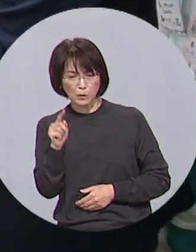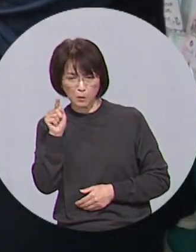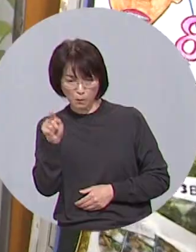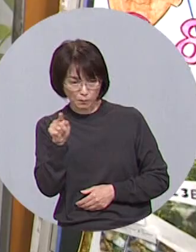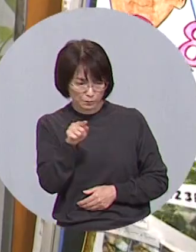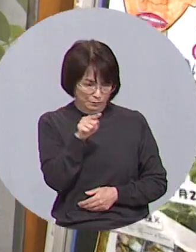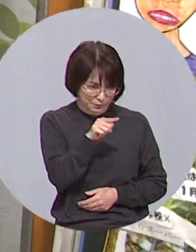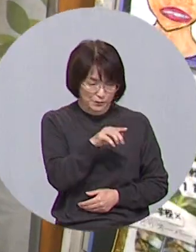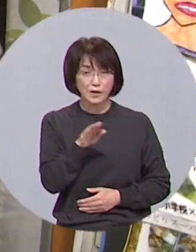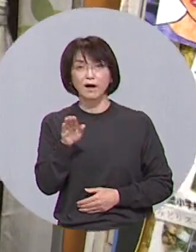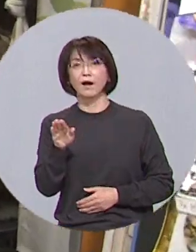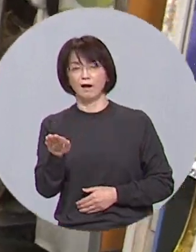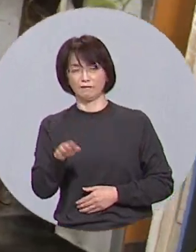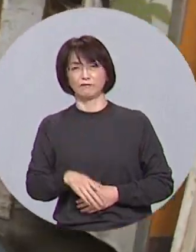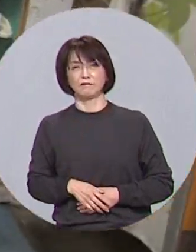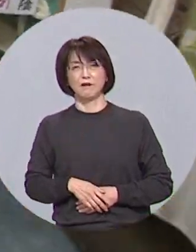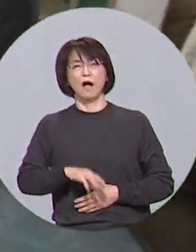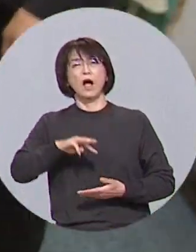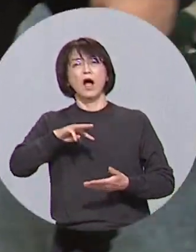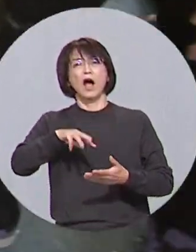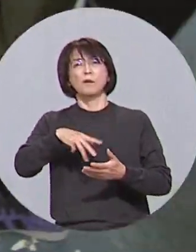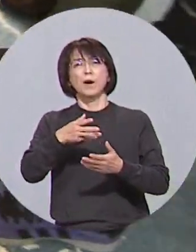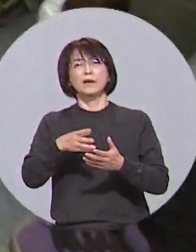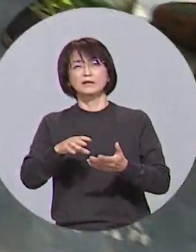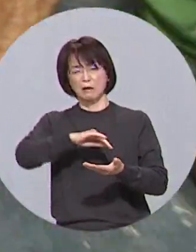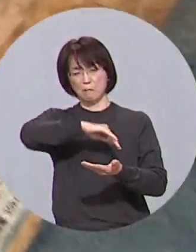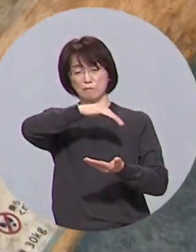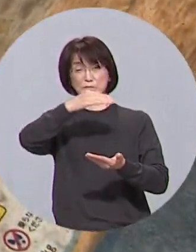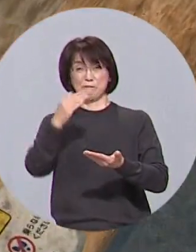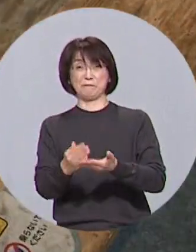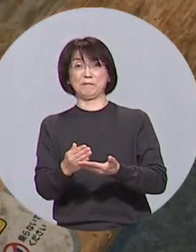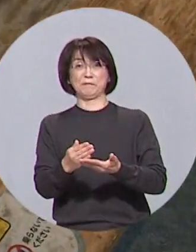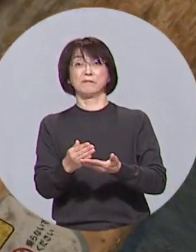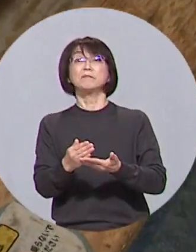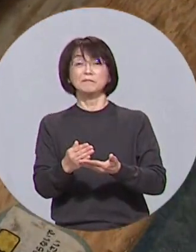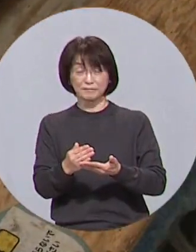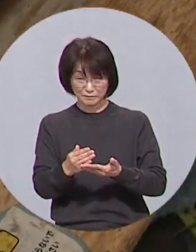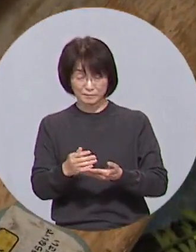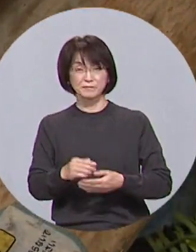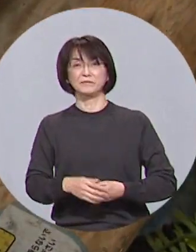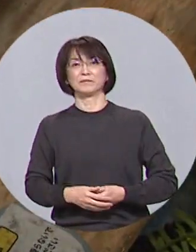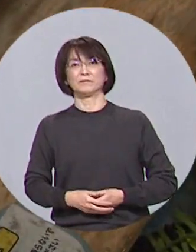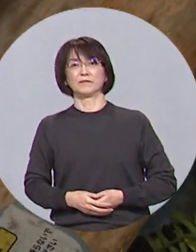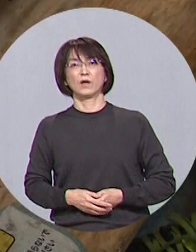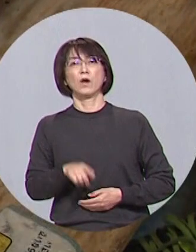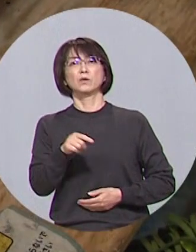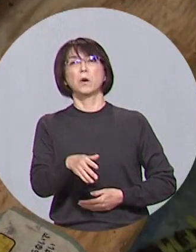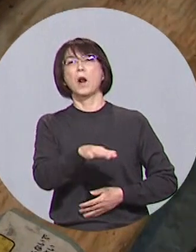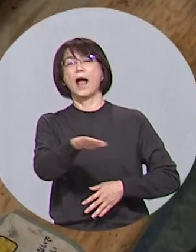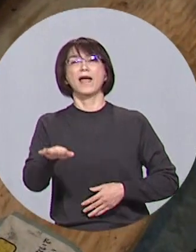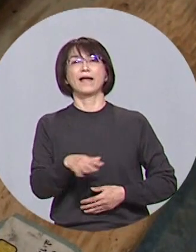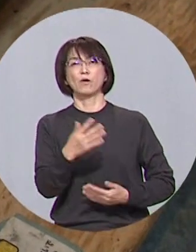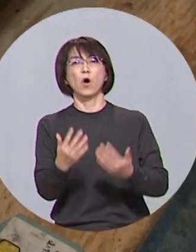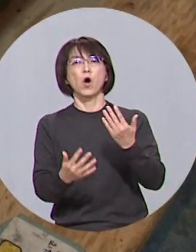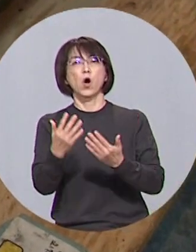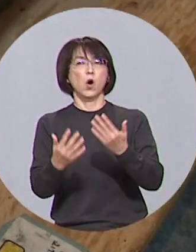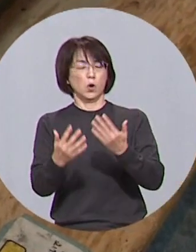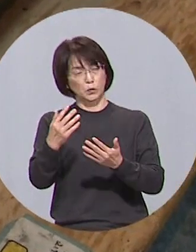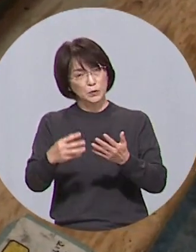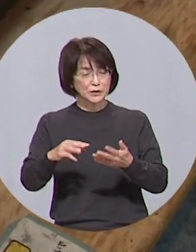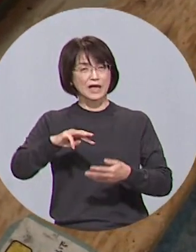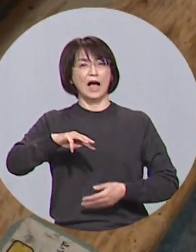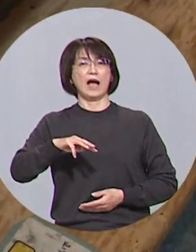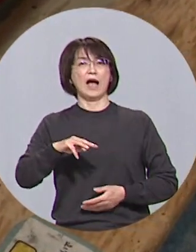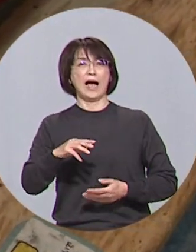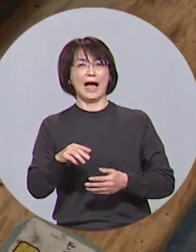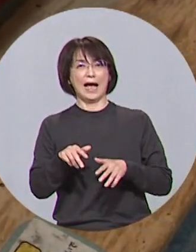が。 これパスタが、ね、多すぎますよ、これね。この辺がいいんです、ね、またね。 パンが乗っかパスタなんだ、 はい、そこら辺の 草ベーゼパン、 草ベ